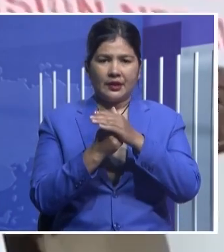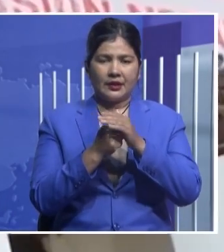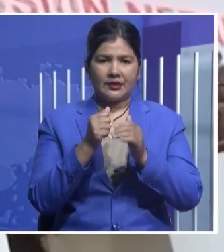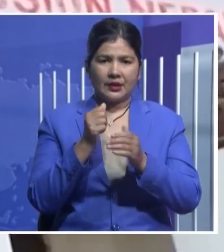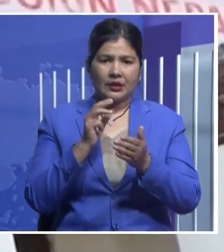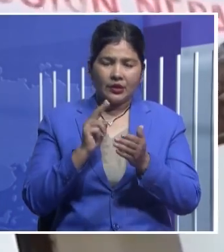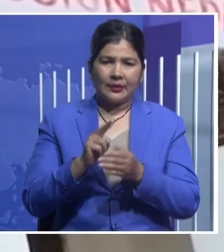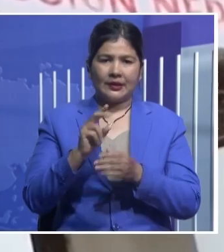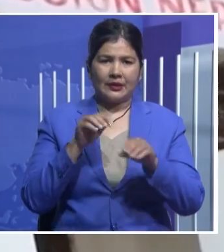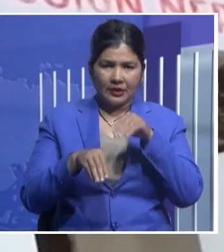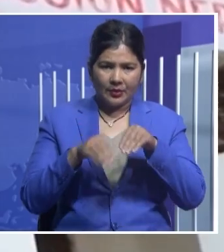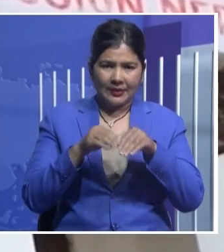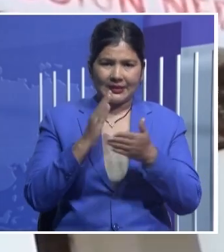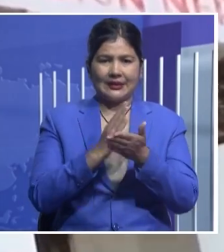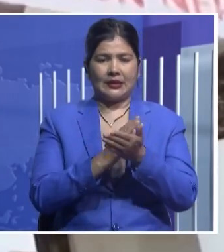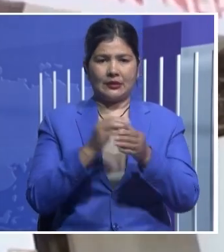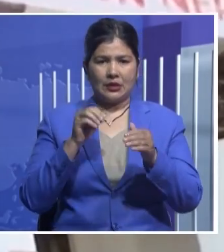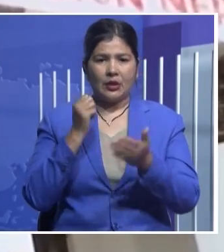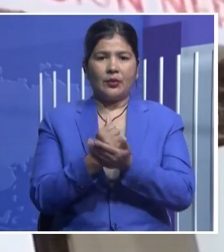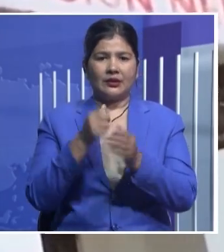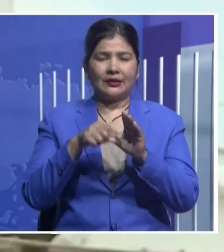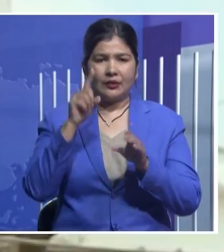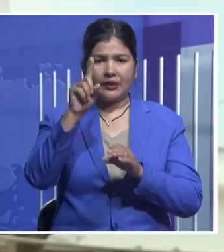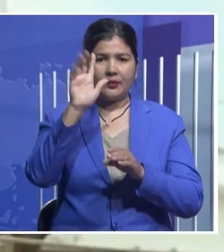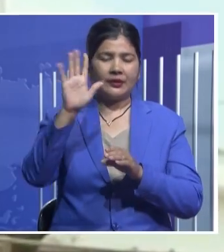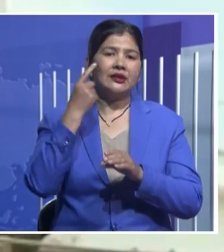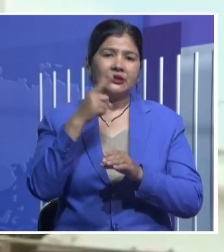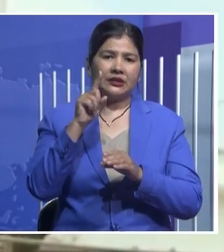थपलियाले निर्वाचन कार्यक्रम बमोजिम मतदानको 15 दिन अघि